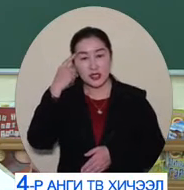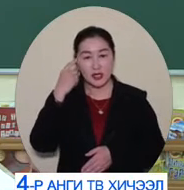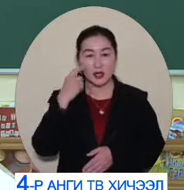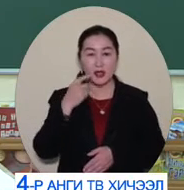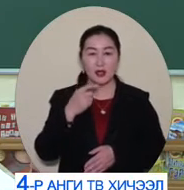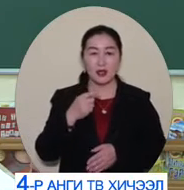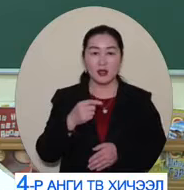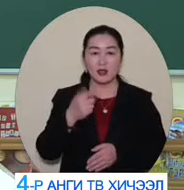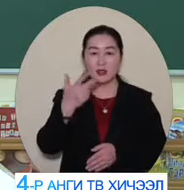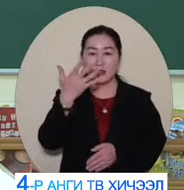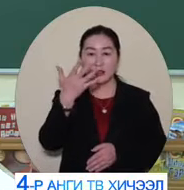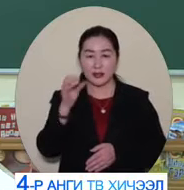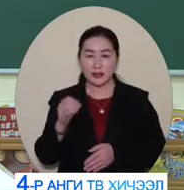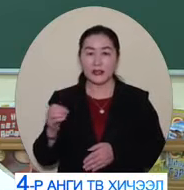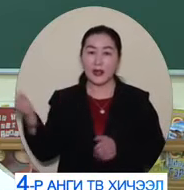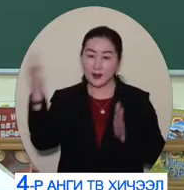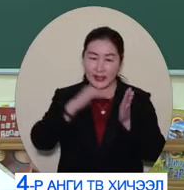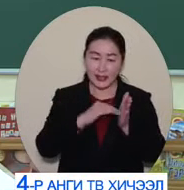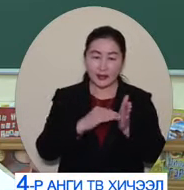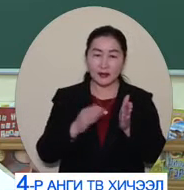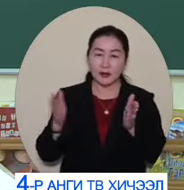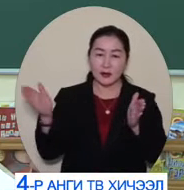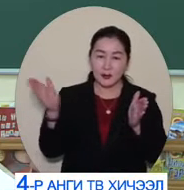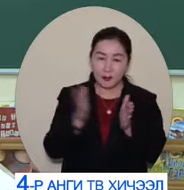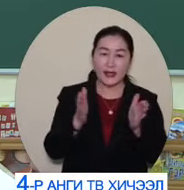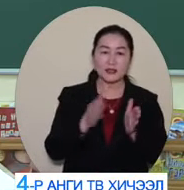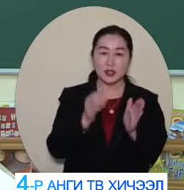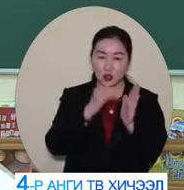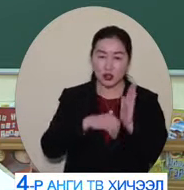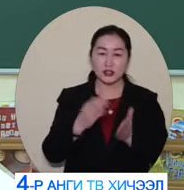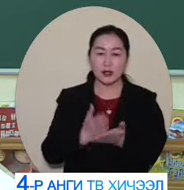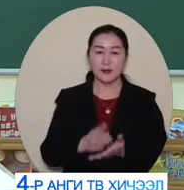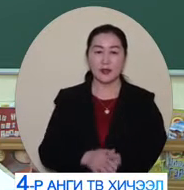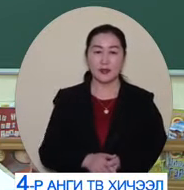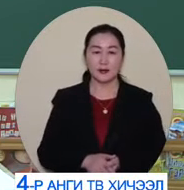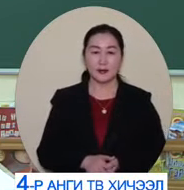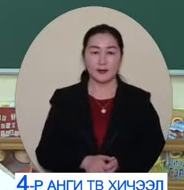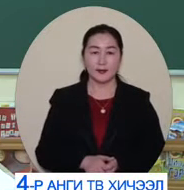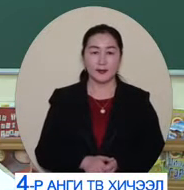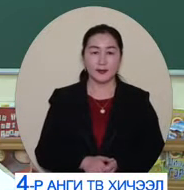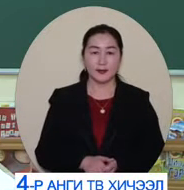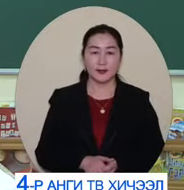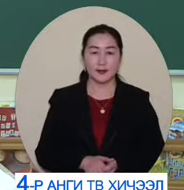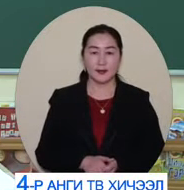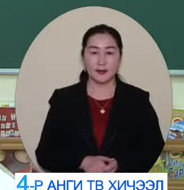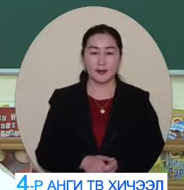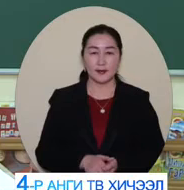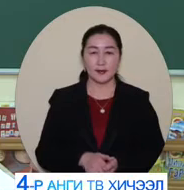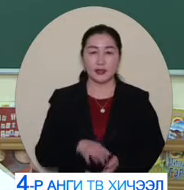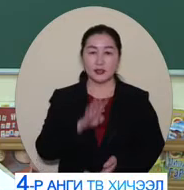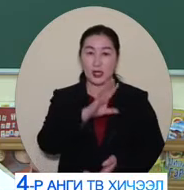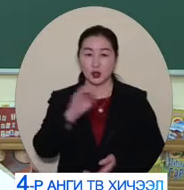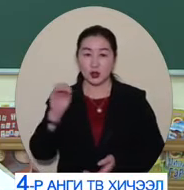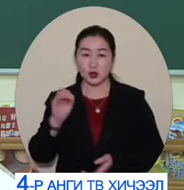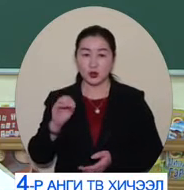За энэ хооронд миний хүүхдүүд цээжээр эдгээр тоонуудаа 50 дахин багасгах ёстой